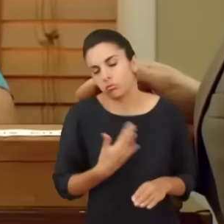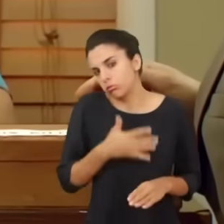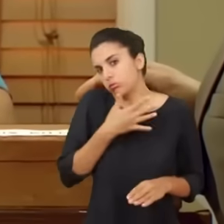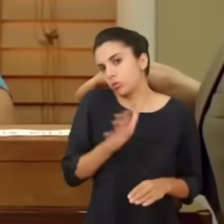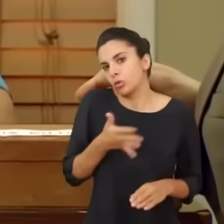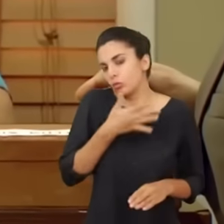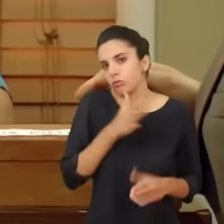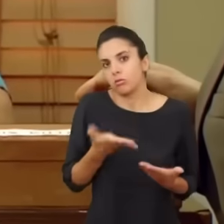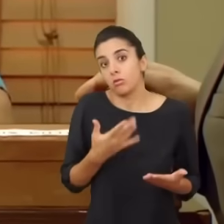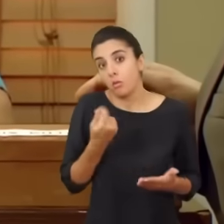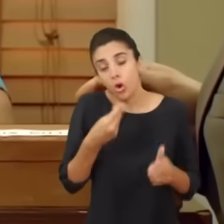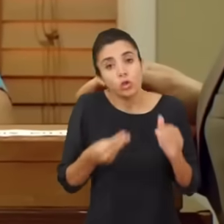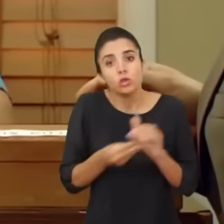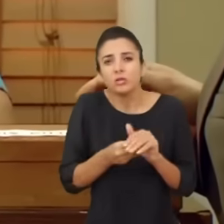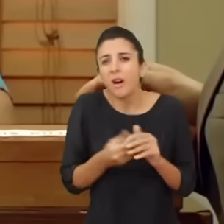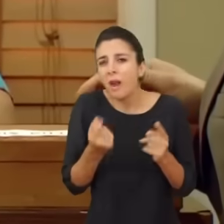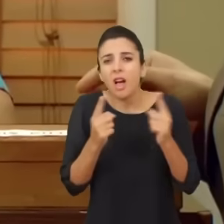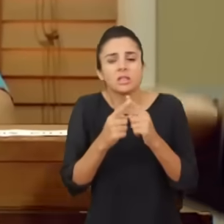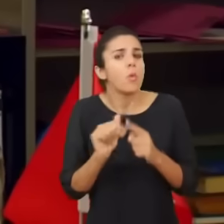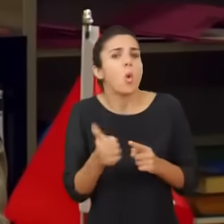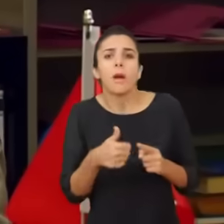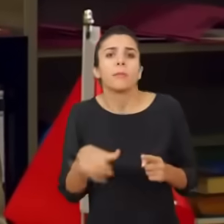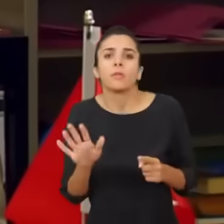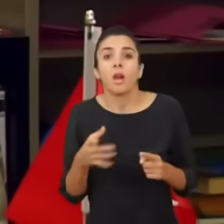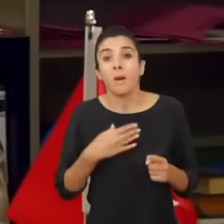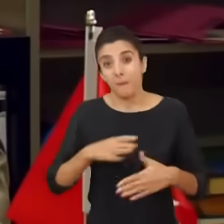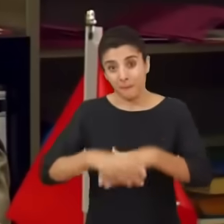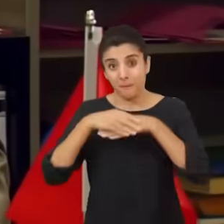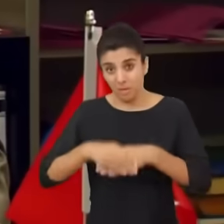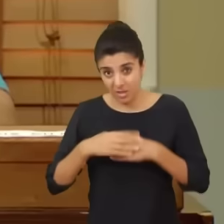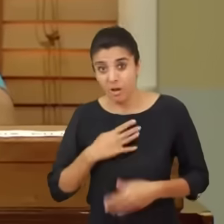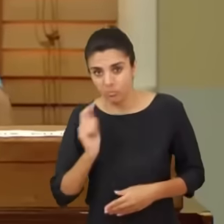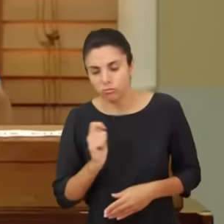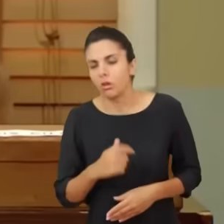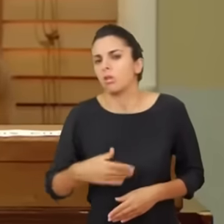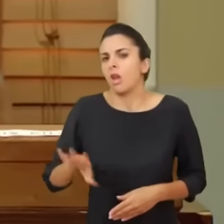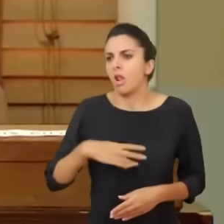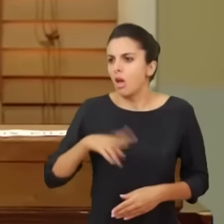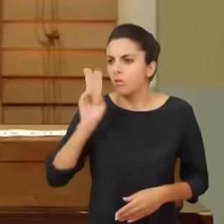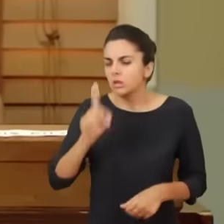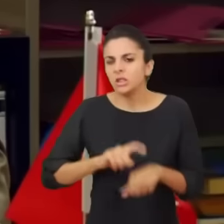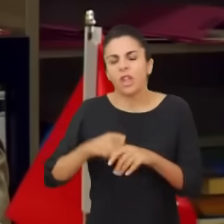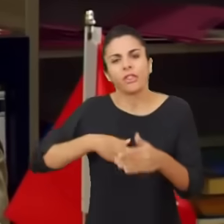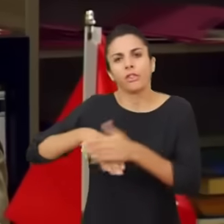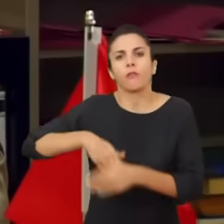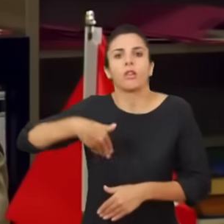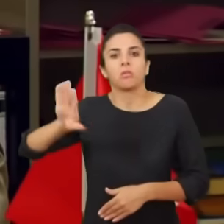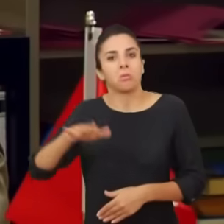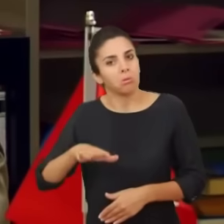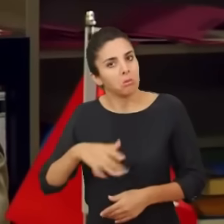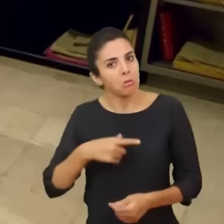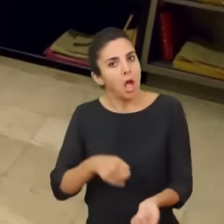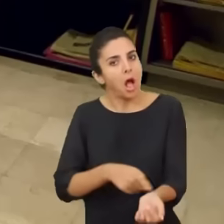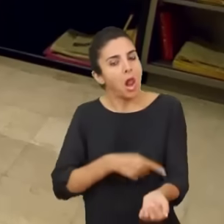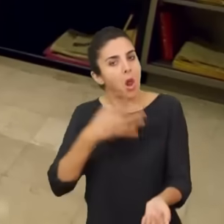işte. Rüşvetin üçü beşi mi olur? Pazarlık yapacak halim yok ya. Oldu gitti. Vallahi helal olsun